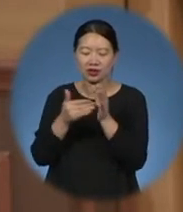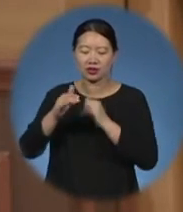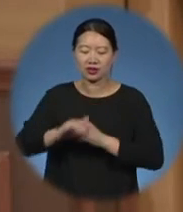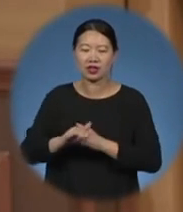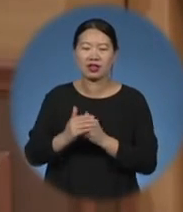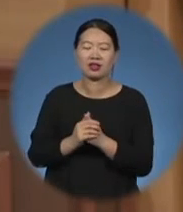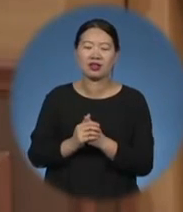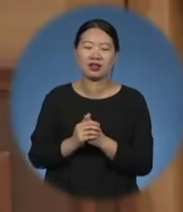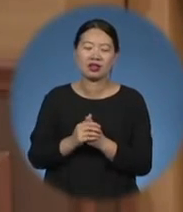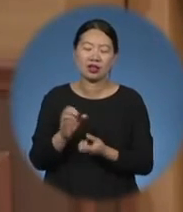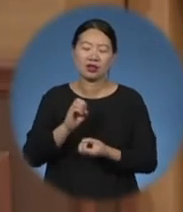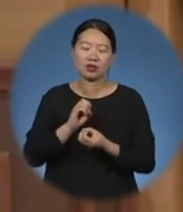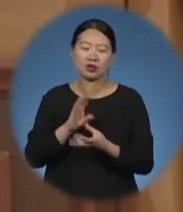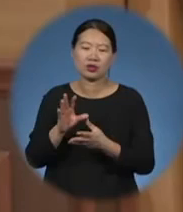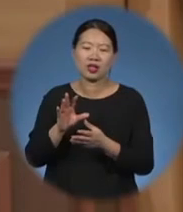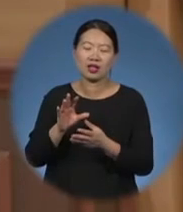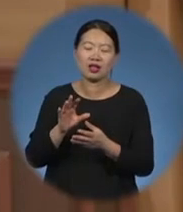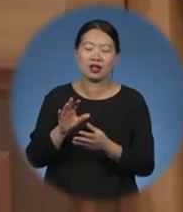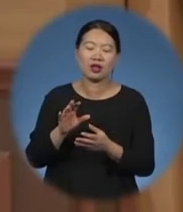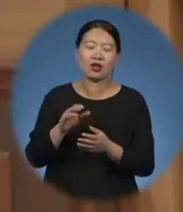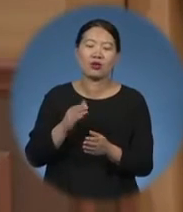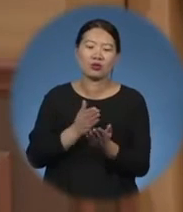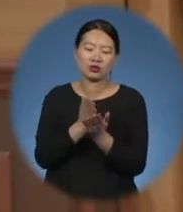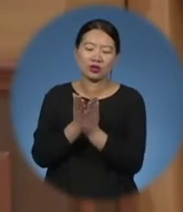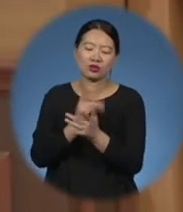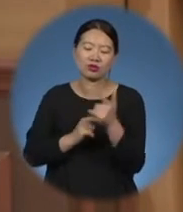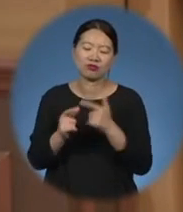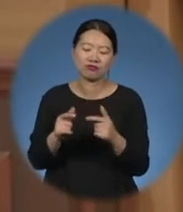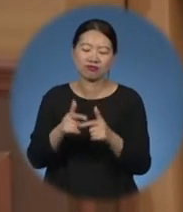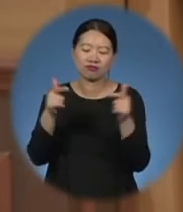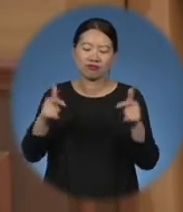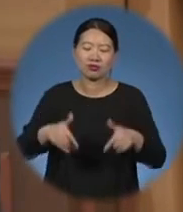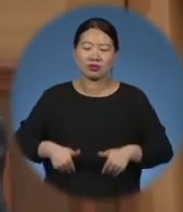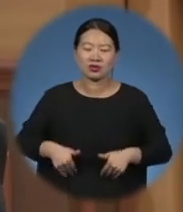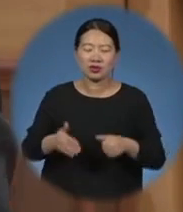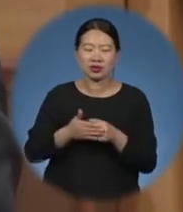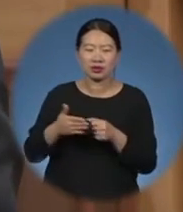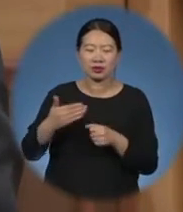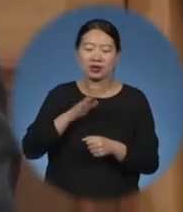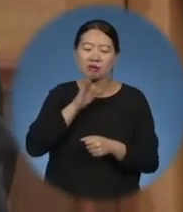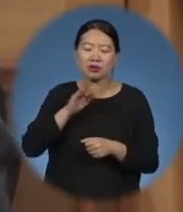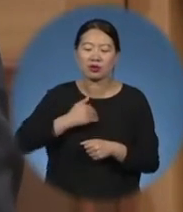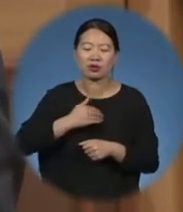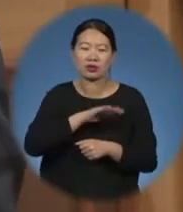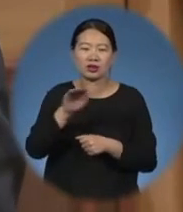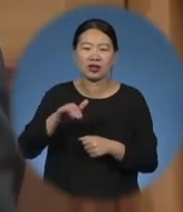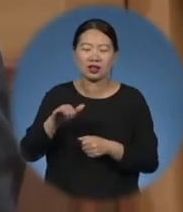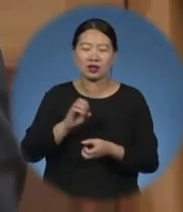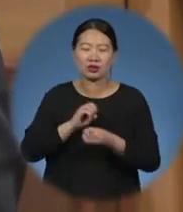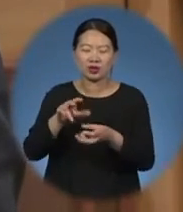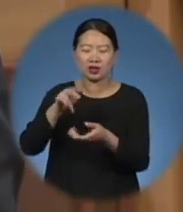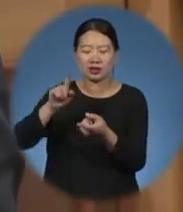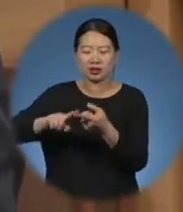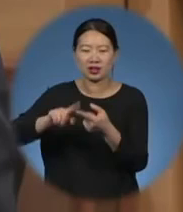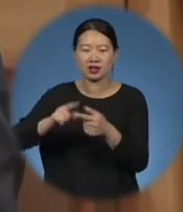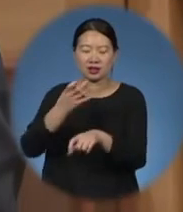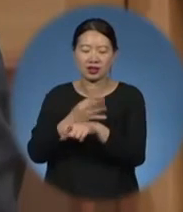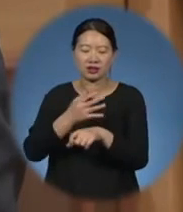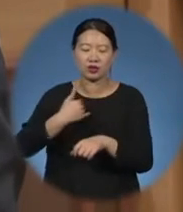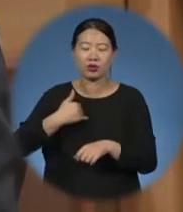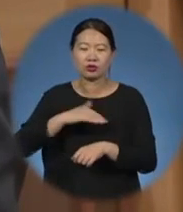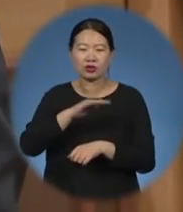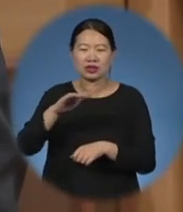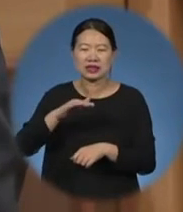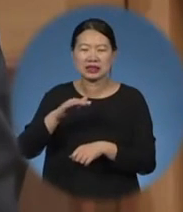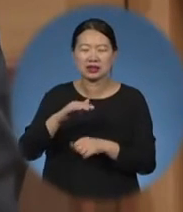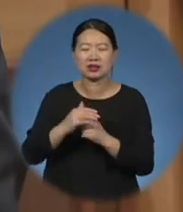조달 분야도 점점 넓혀가야 된다고 봅니다. 그렇게 해서 정말로 우리가 이 조달 자체가 단순히 우리는